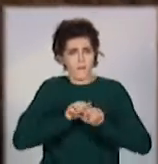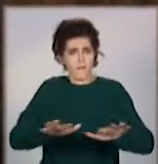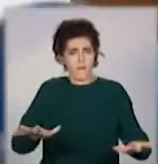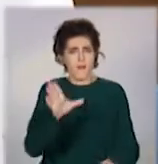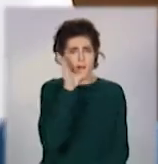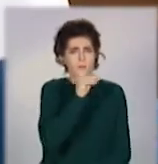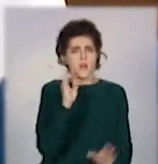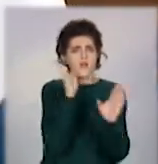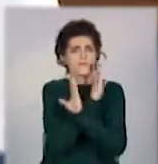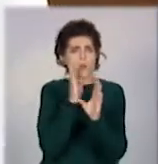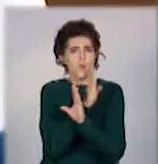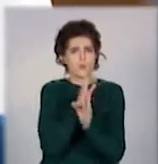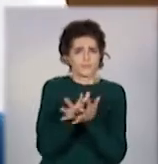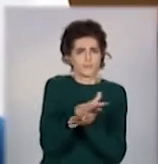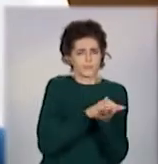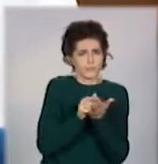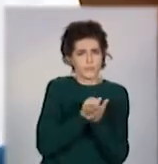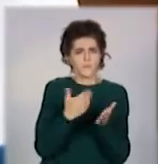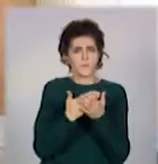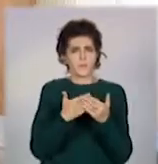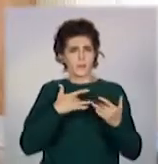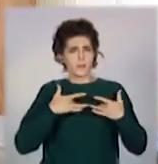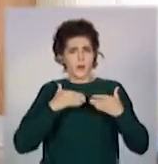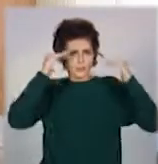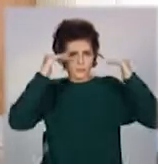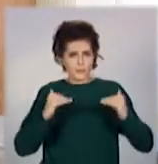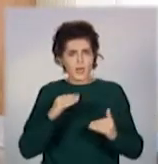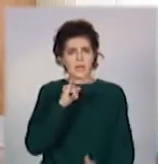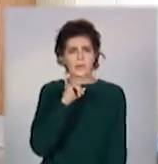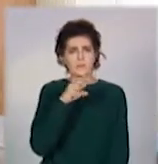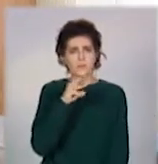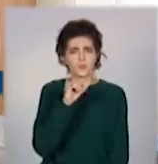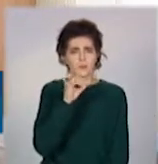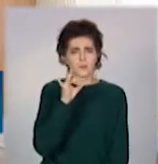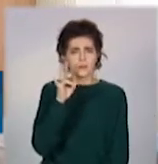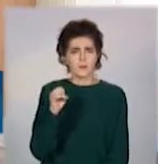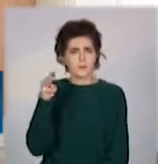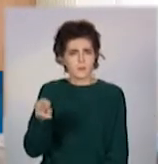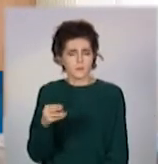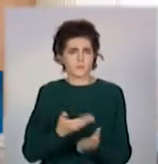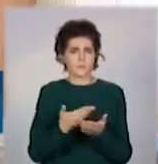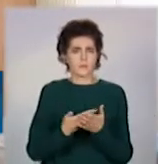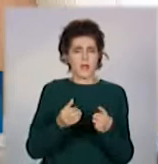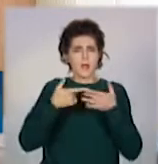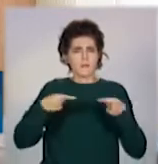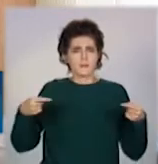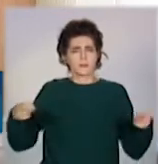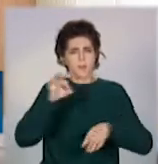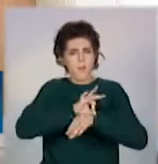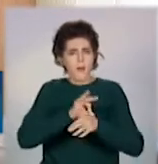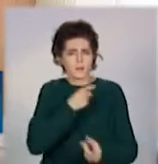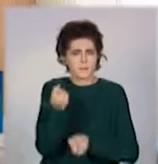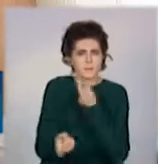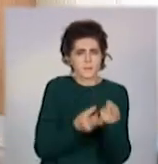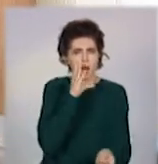шкодить здоров'ю. Знижається імунітет, місцевий імунітет може виникати і як обострення хронічних